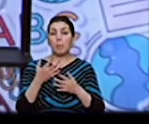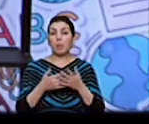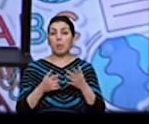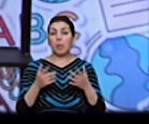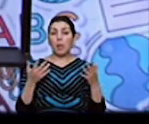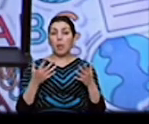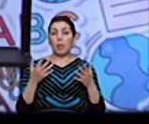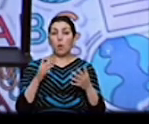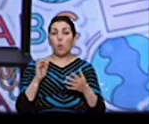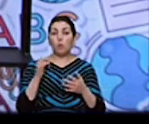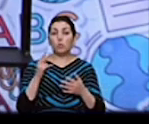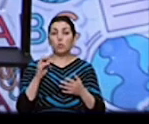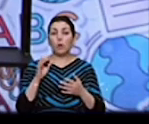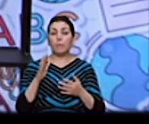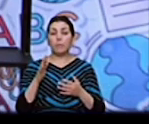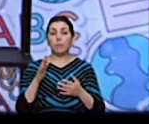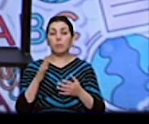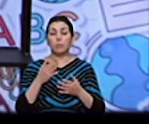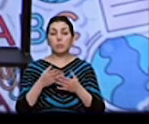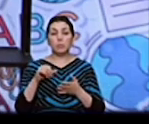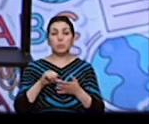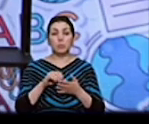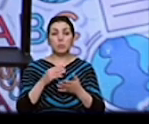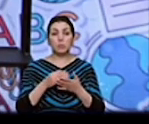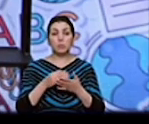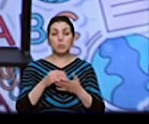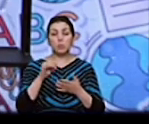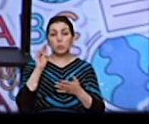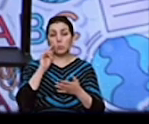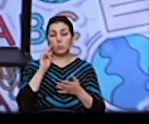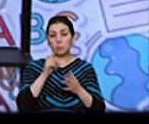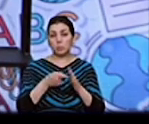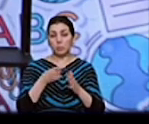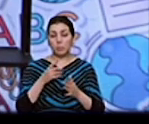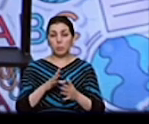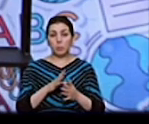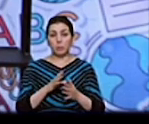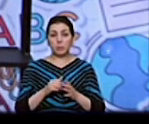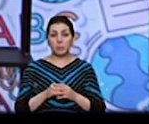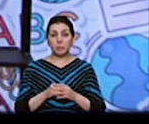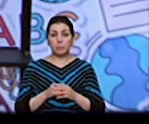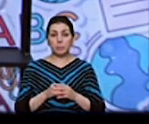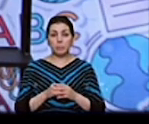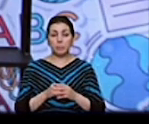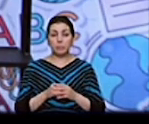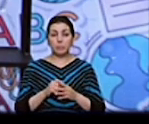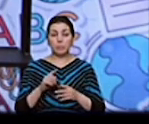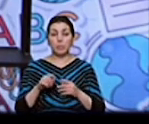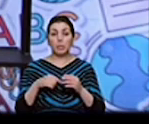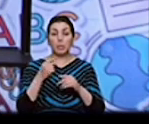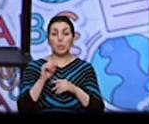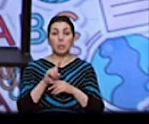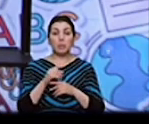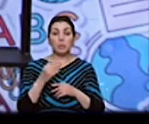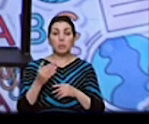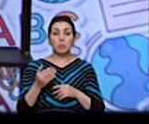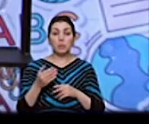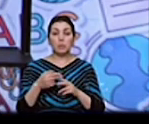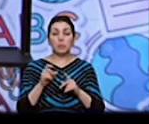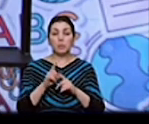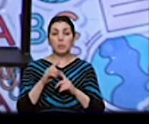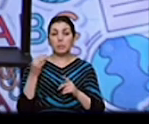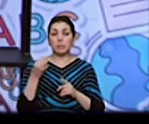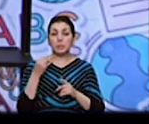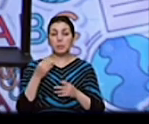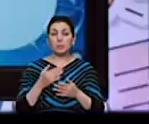matnda qanday o'lchov birliklari ishtirok etganini aniqlab oldik. Endi keyingi topshirig'im esa